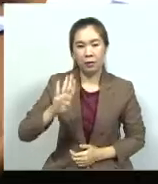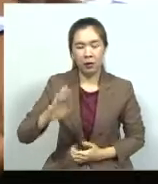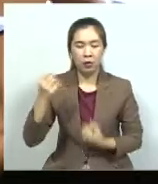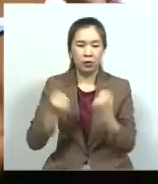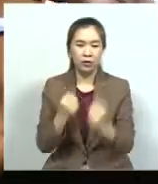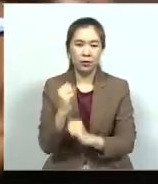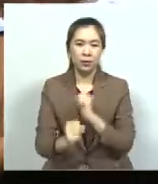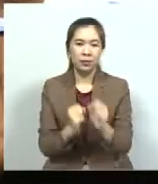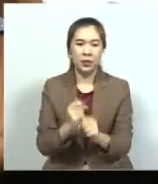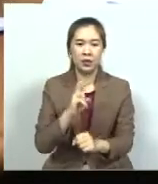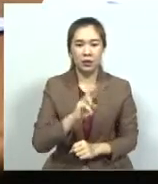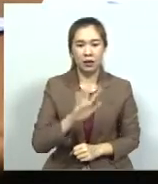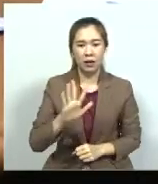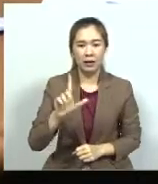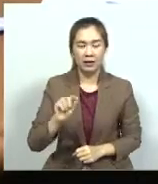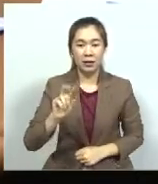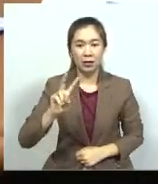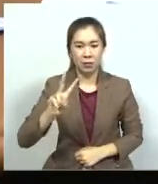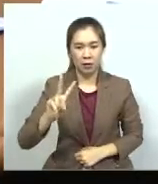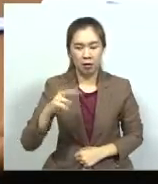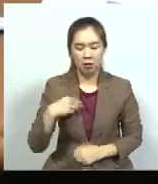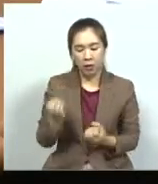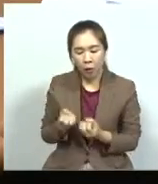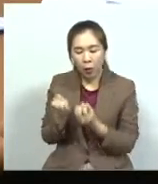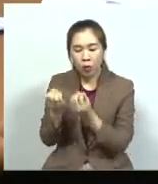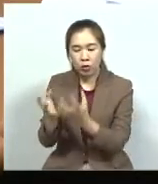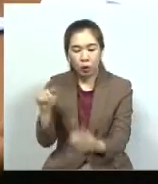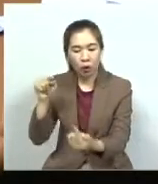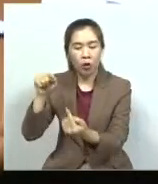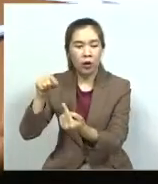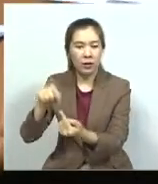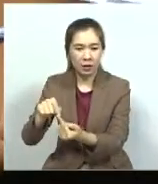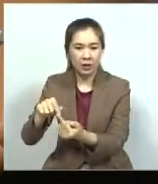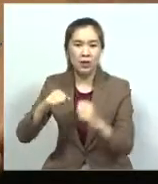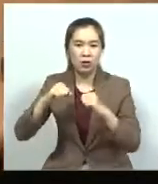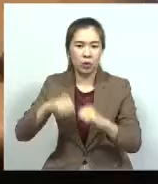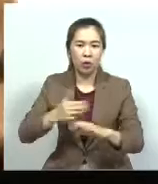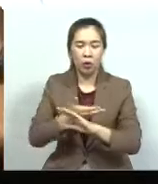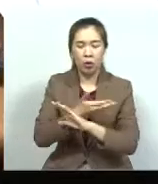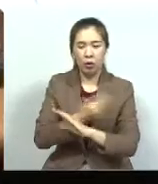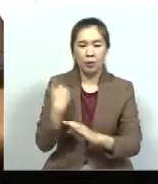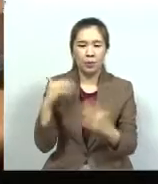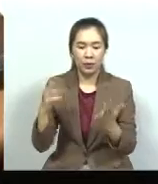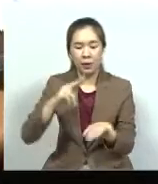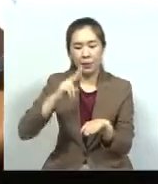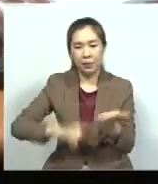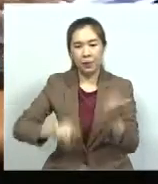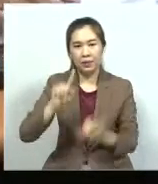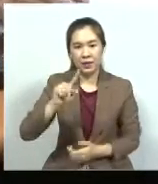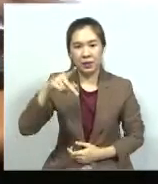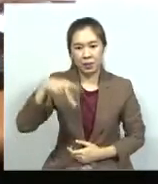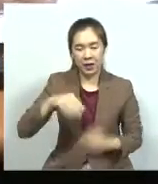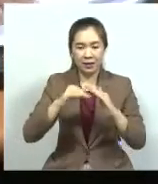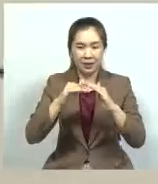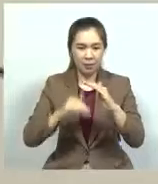นต์ปี2522ฐานไม่ส่งผู้โดยสารตามสถานที่ที่ตกลงกันมีโทษปรับไม่เกิน 1,000 บ